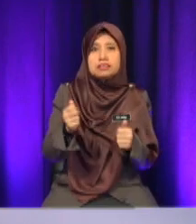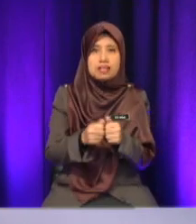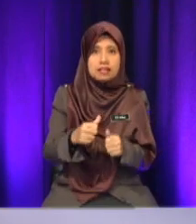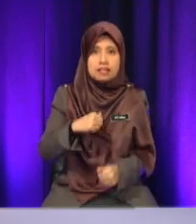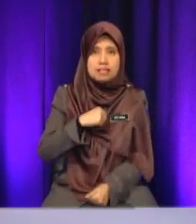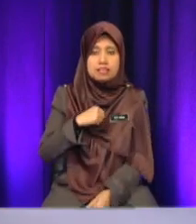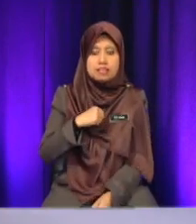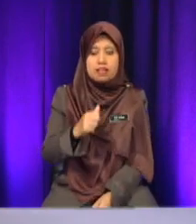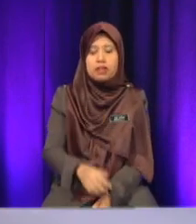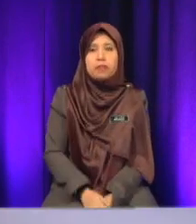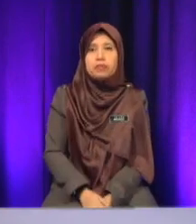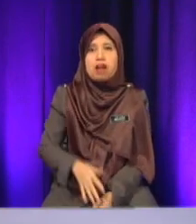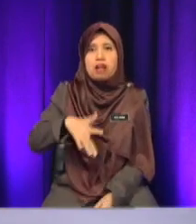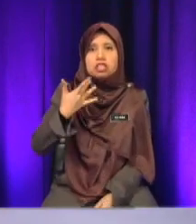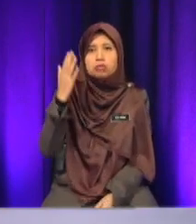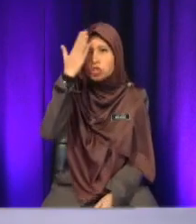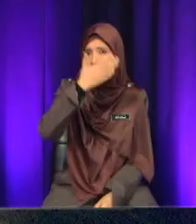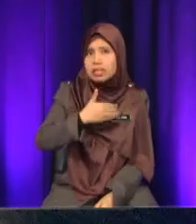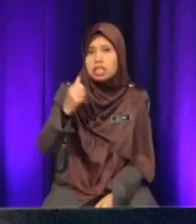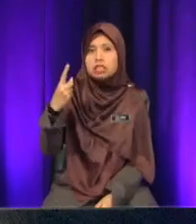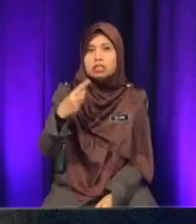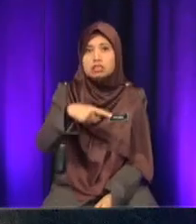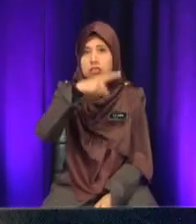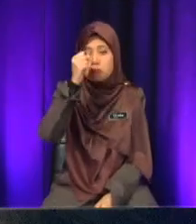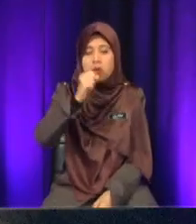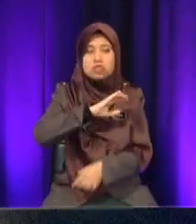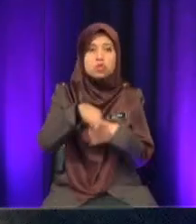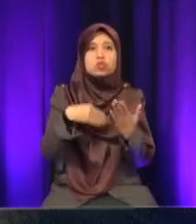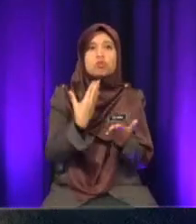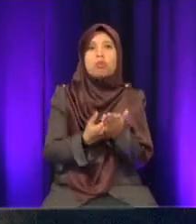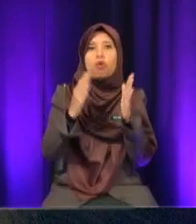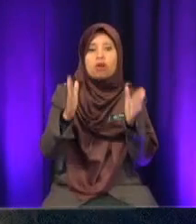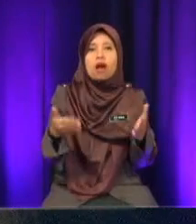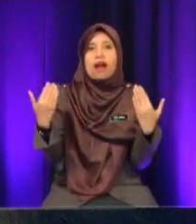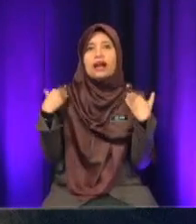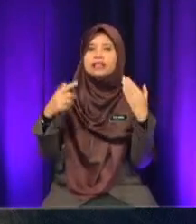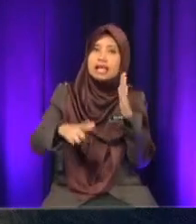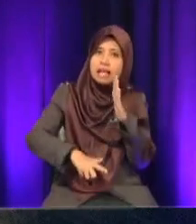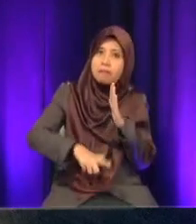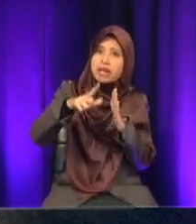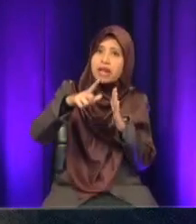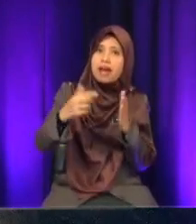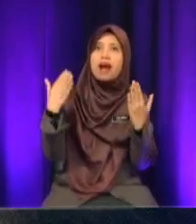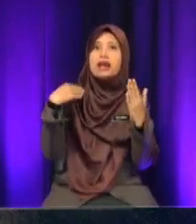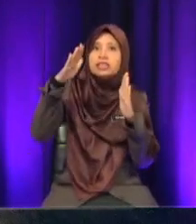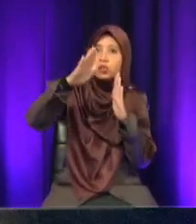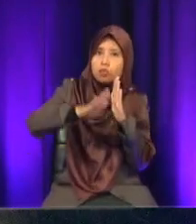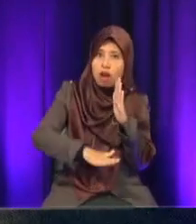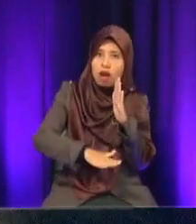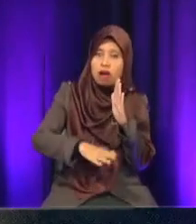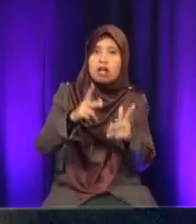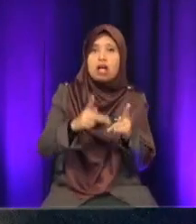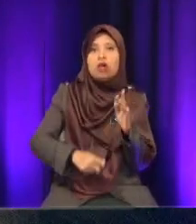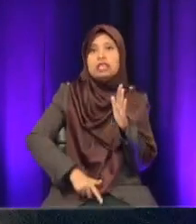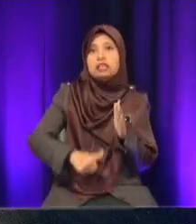betul semua orang ada kelebihan dan kekurangan masing-masing jadi kita kalau kita ada kelebihan